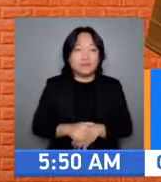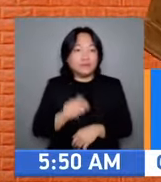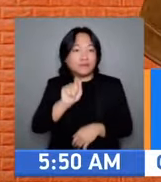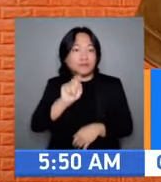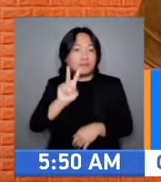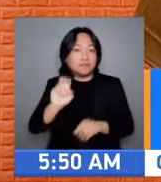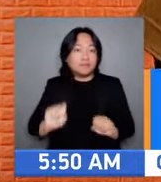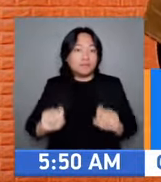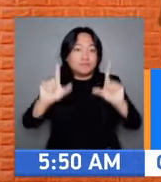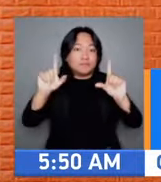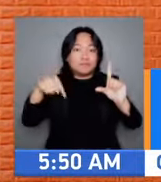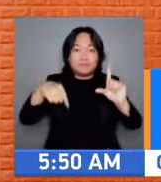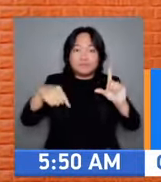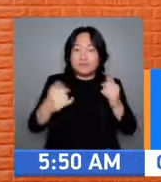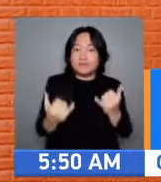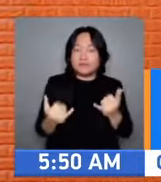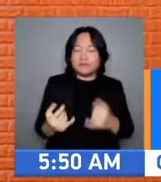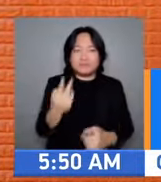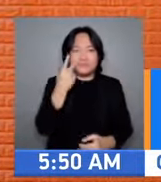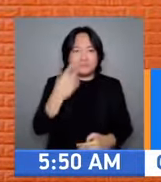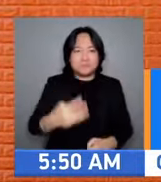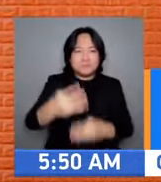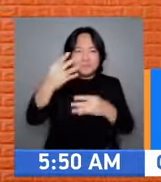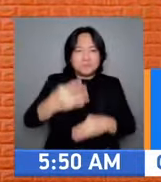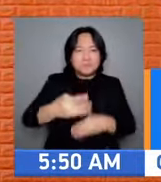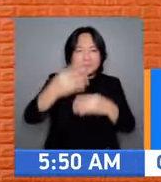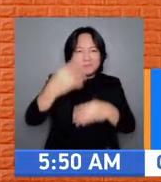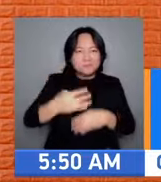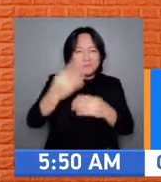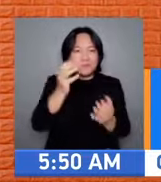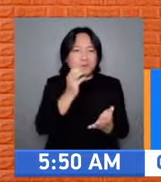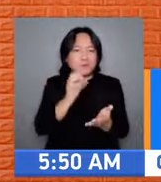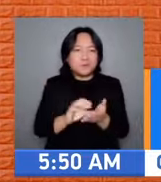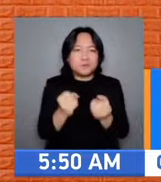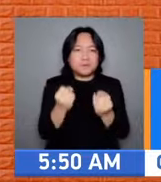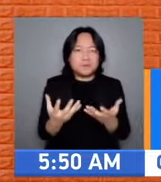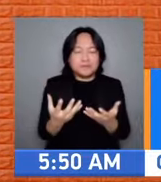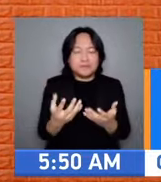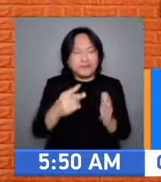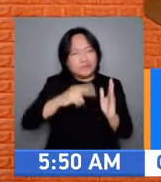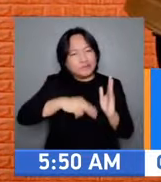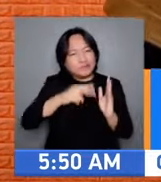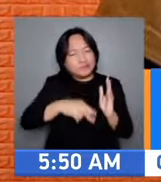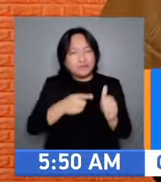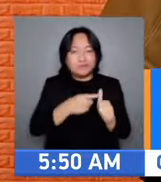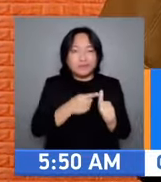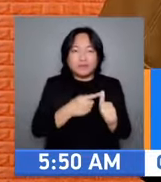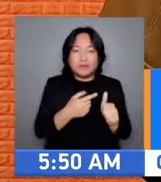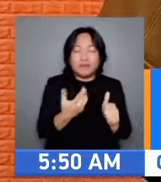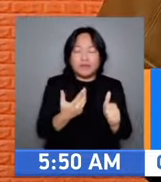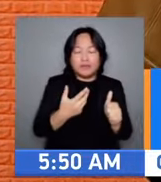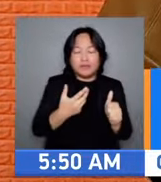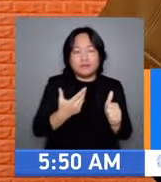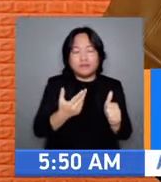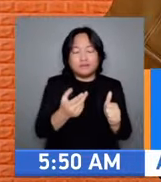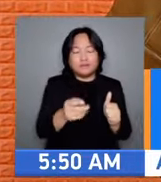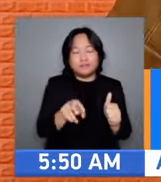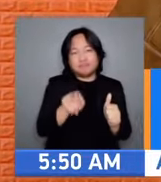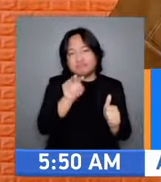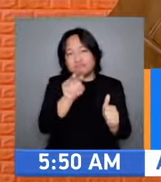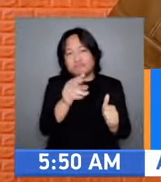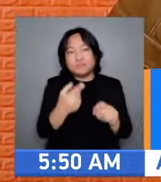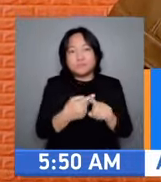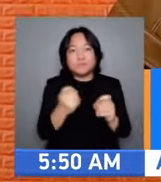Maraming nakatutok ngayong umaga. Good morning po, watching from all the way from Davao City. Wow! Eto naman, good morning